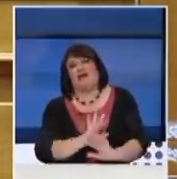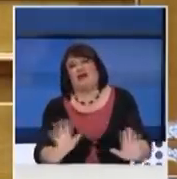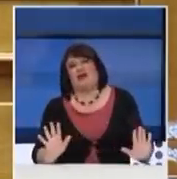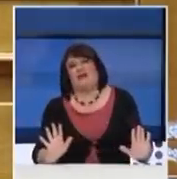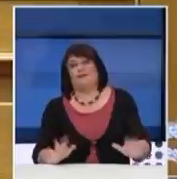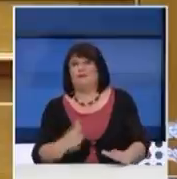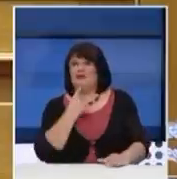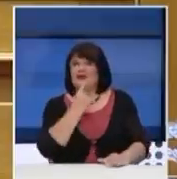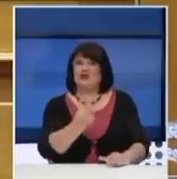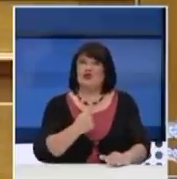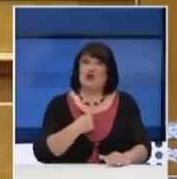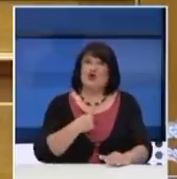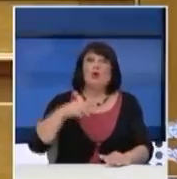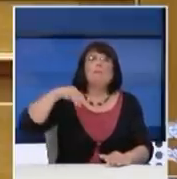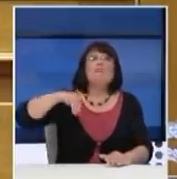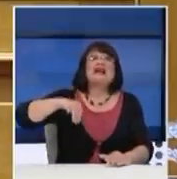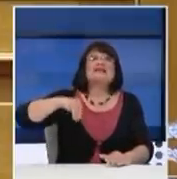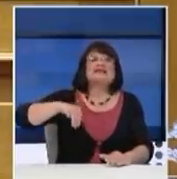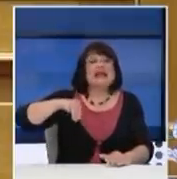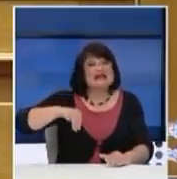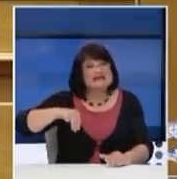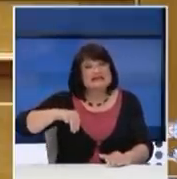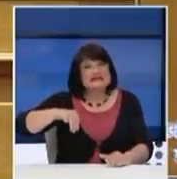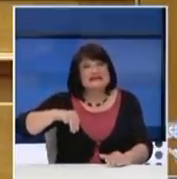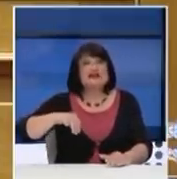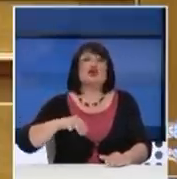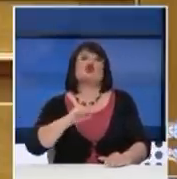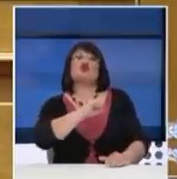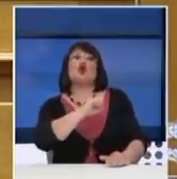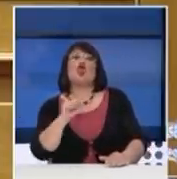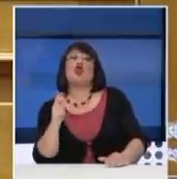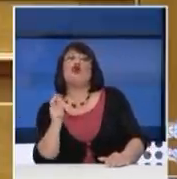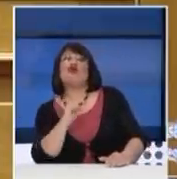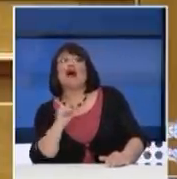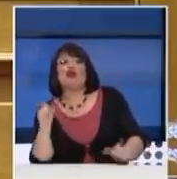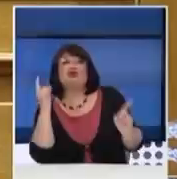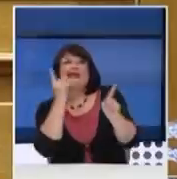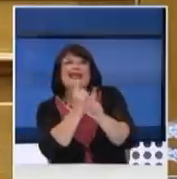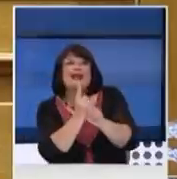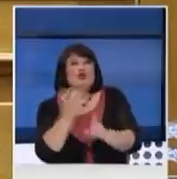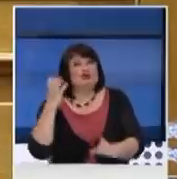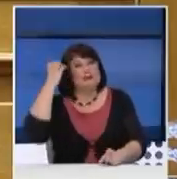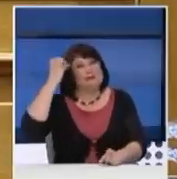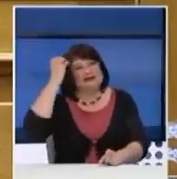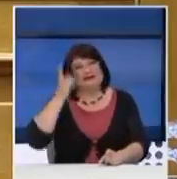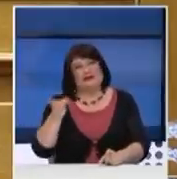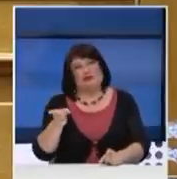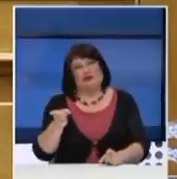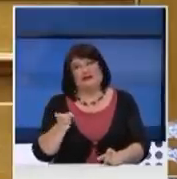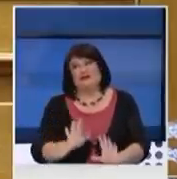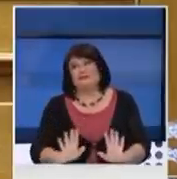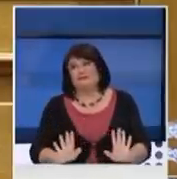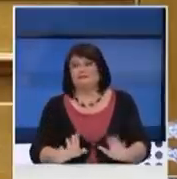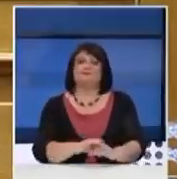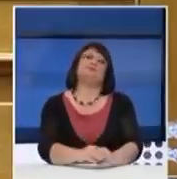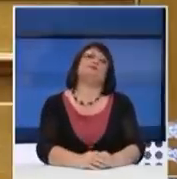αυτά δεν τα λέω εγώ, τα λέει ο κύριος Μπασιάς, τα λέει και ο κύριος Κονοφάγος, ο οποίος είναι ειδικός επί των θεμάτων αυτών. Κανείς δεν ξέρει περισσότερο από αυτόν στην